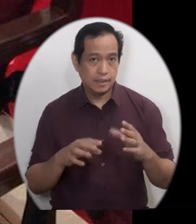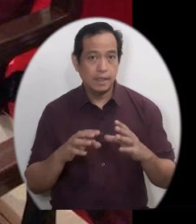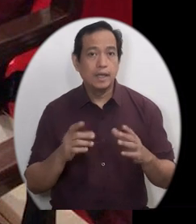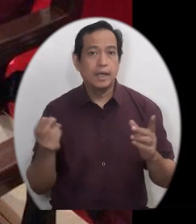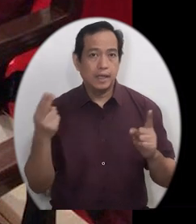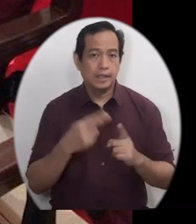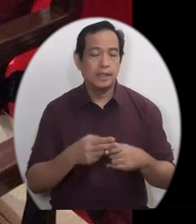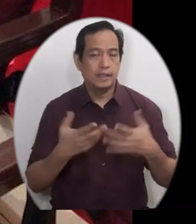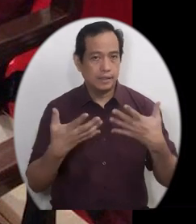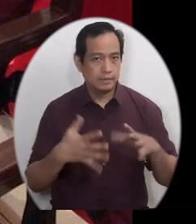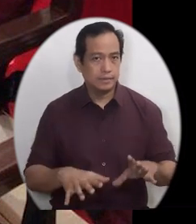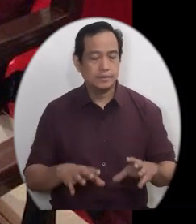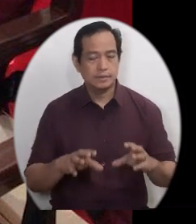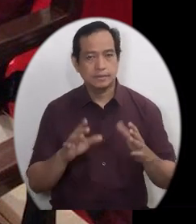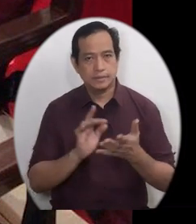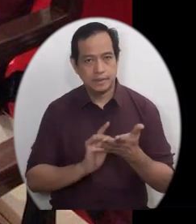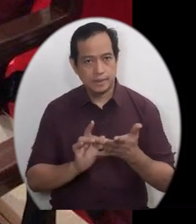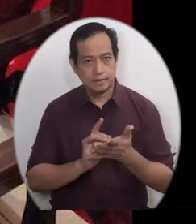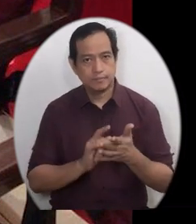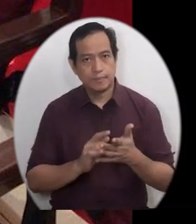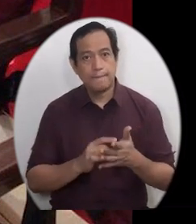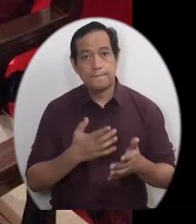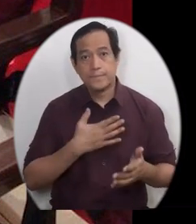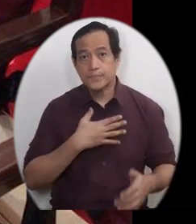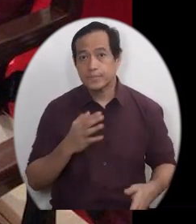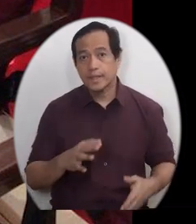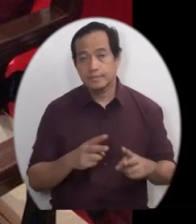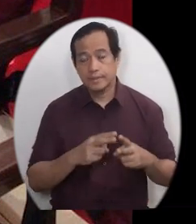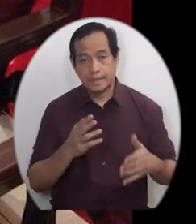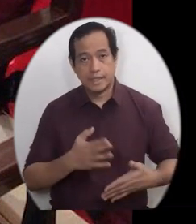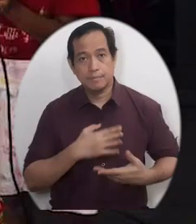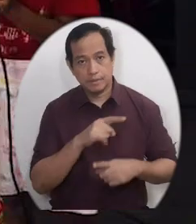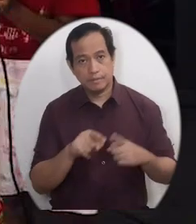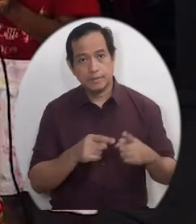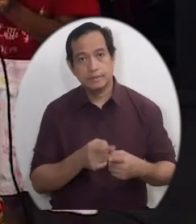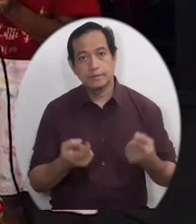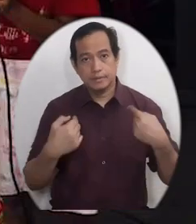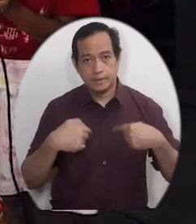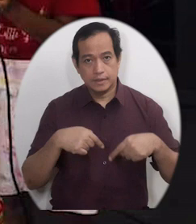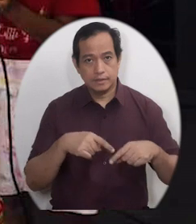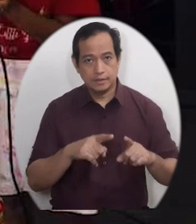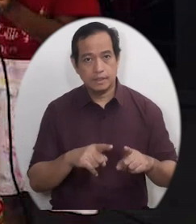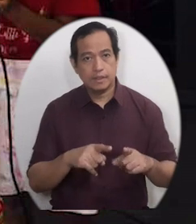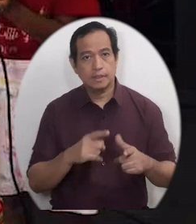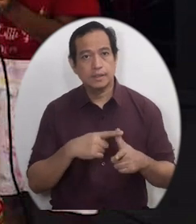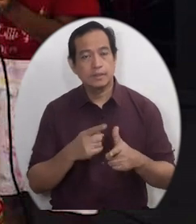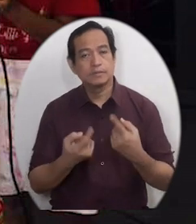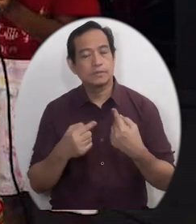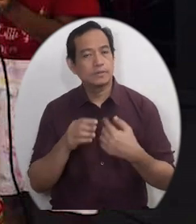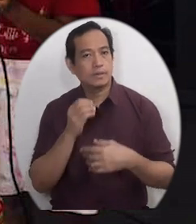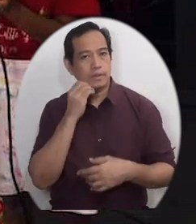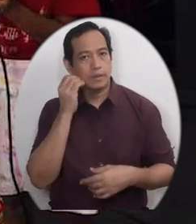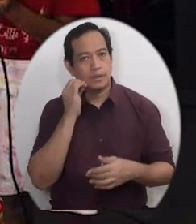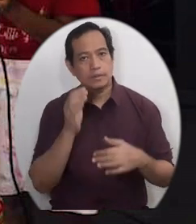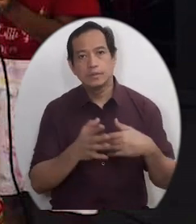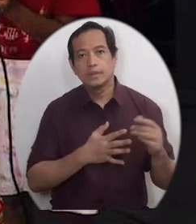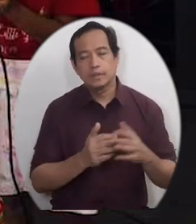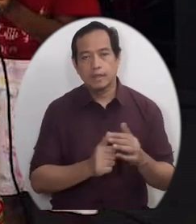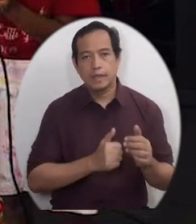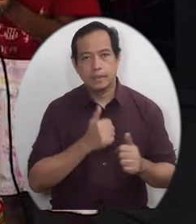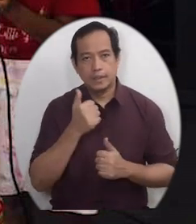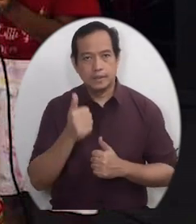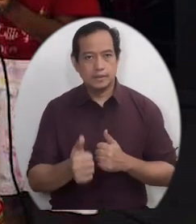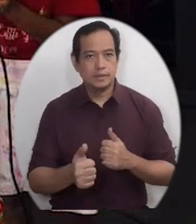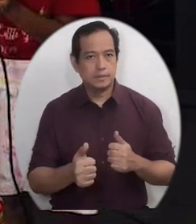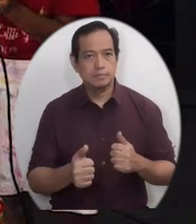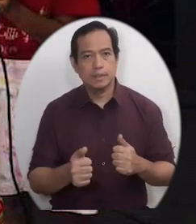masaya talaga siya na pagka nakakarating siya dyan, yung mga pag-uwi niya talaga kahit malayo na